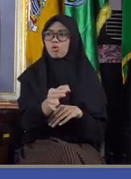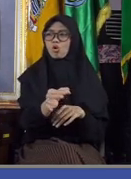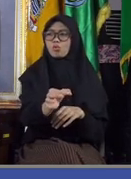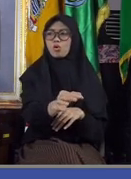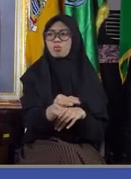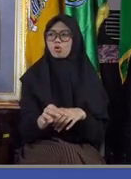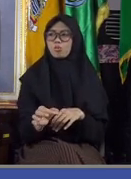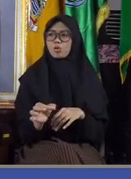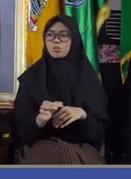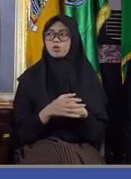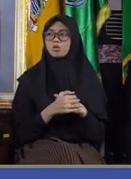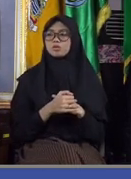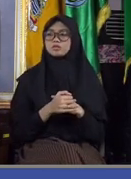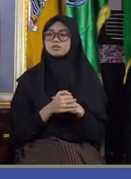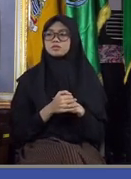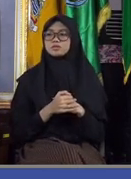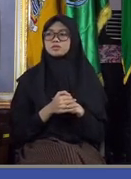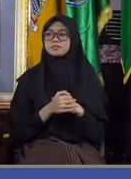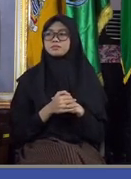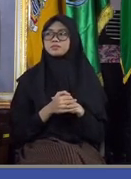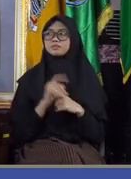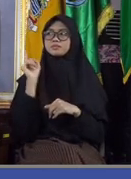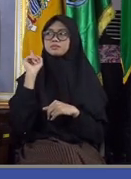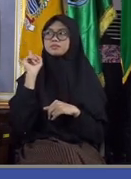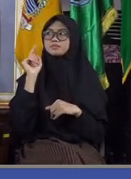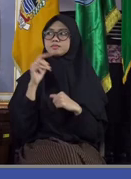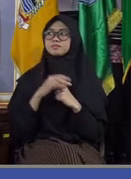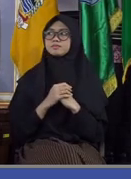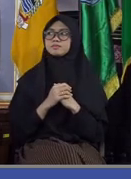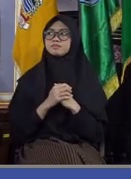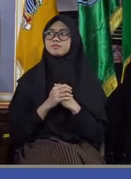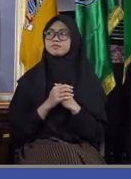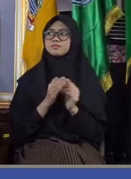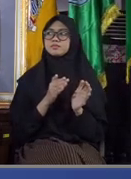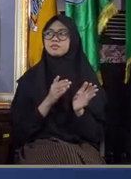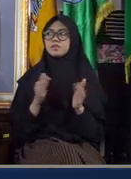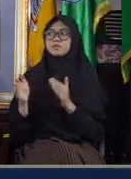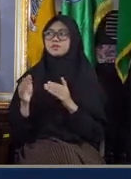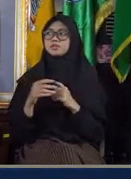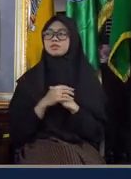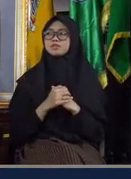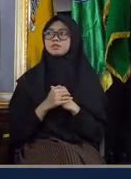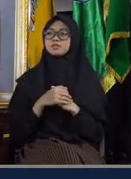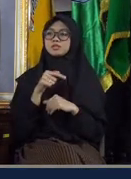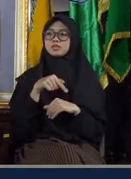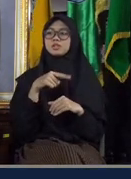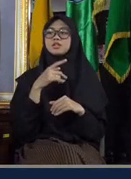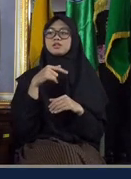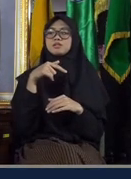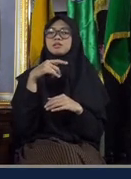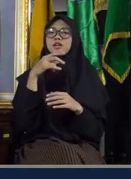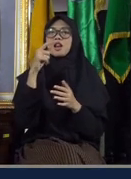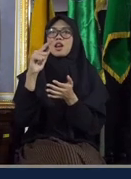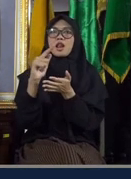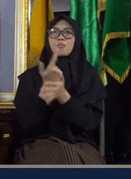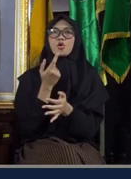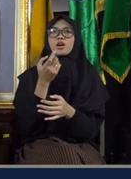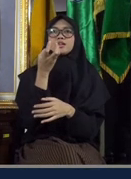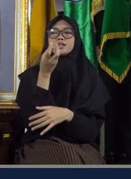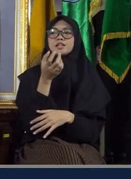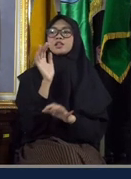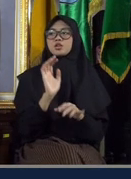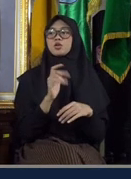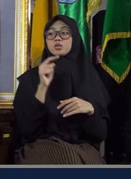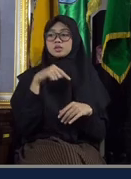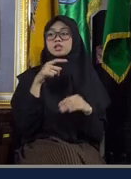pembangunan yang baik di fisik semua dilaporkan lanjut ini hanya butuh membuka kesadaran saja nah ini beberapa